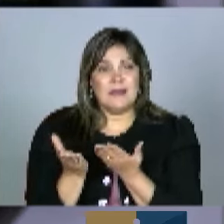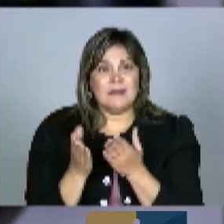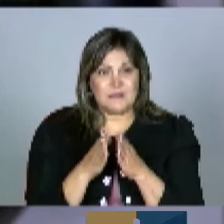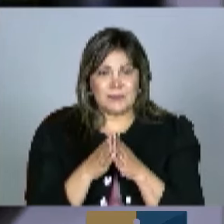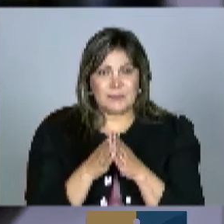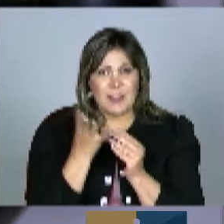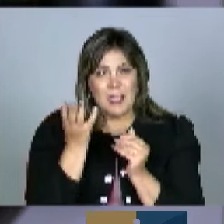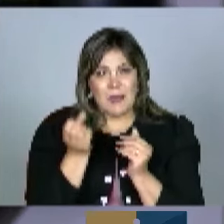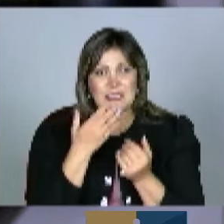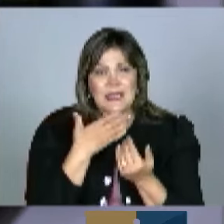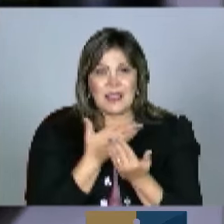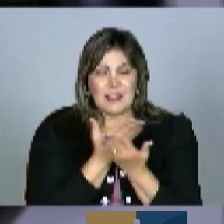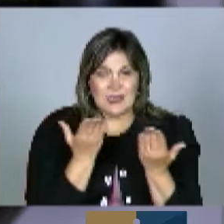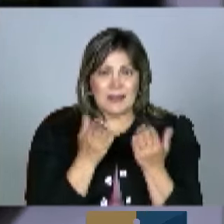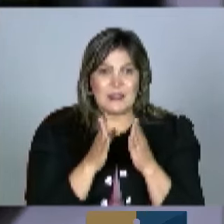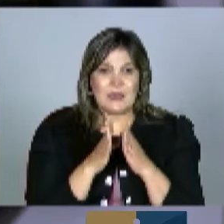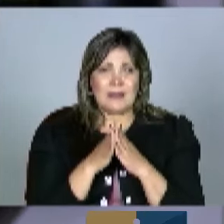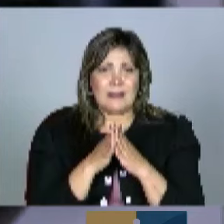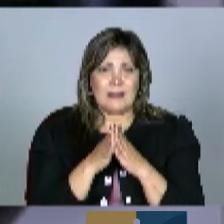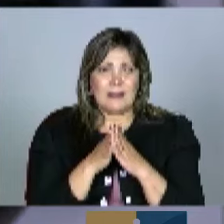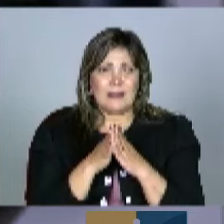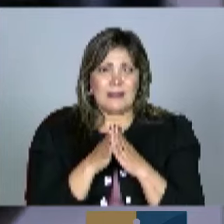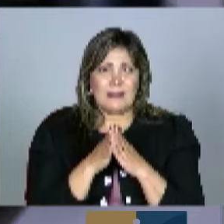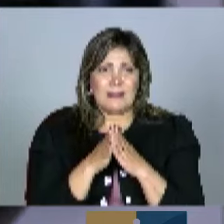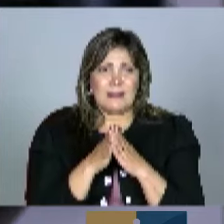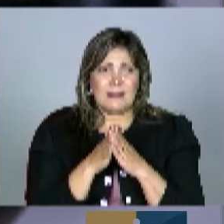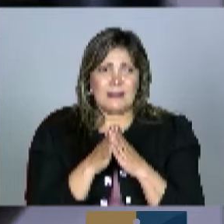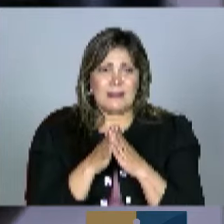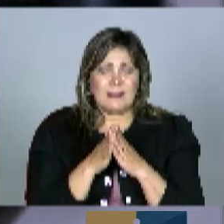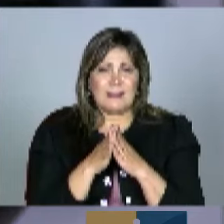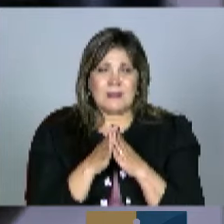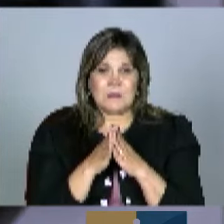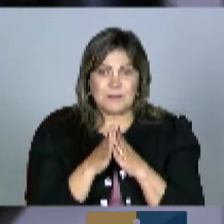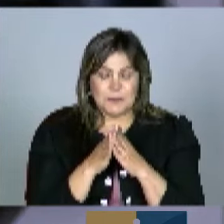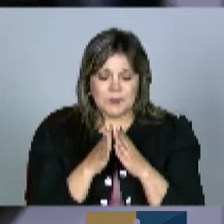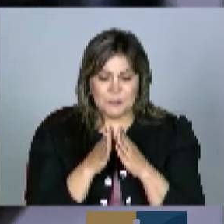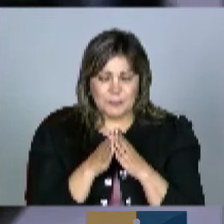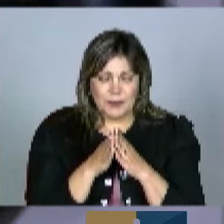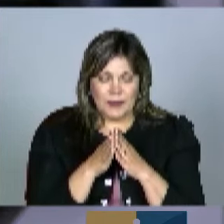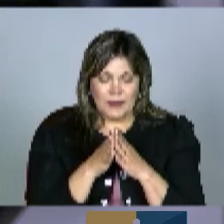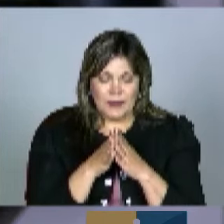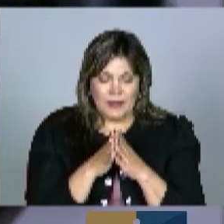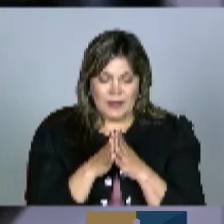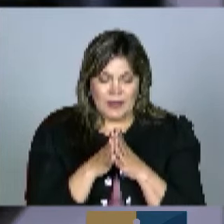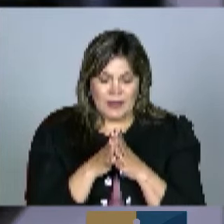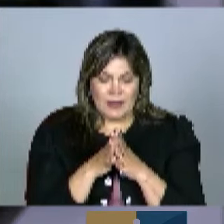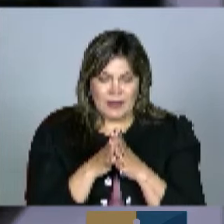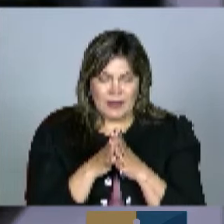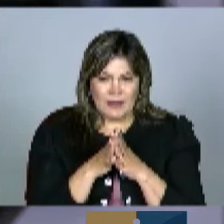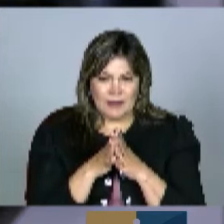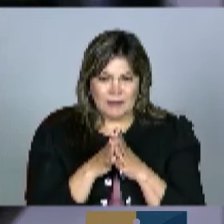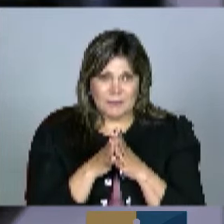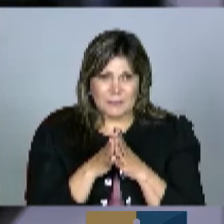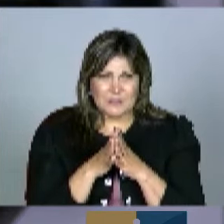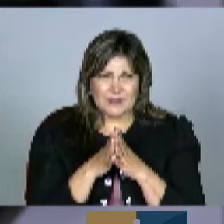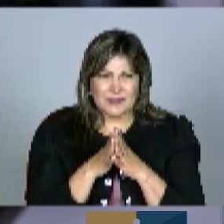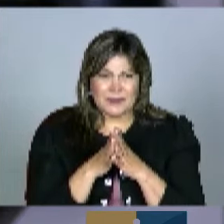مساء الخير يا بيه اهلا بحضرتك اتفضل اي الو اتفضل يا فندم سؤال حضرتك ايه ايوه مع